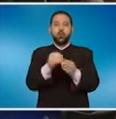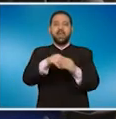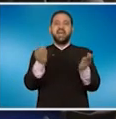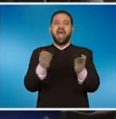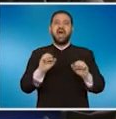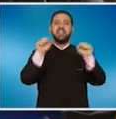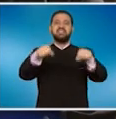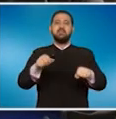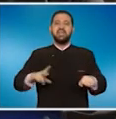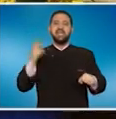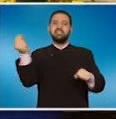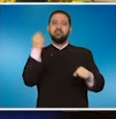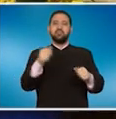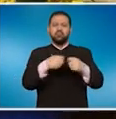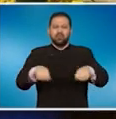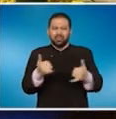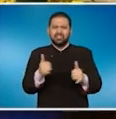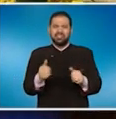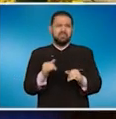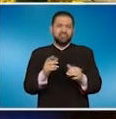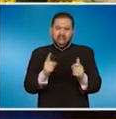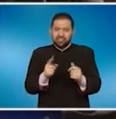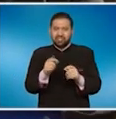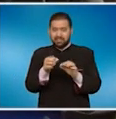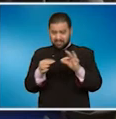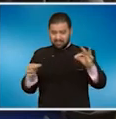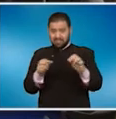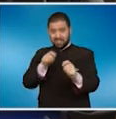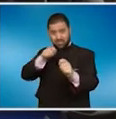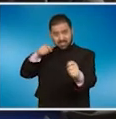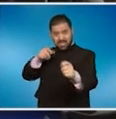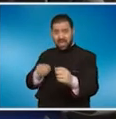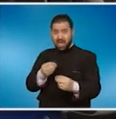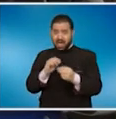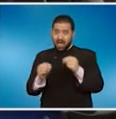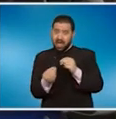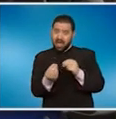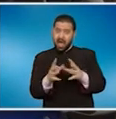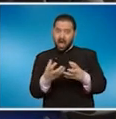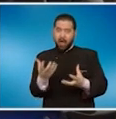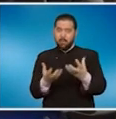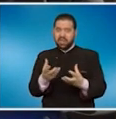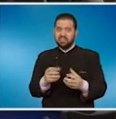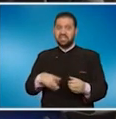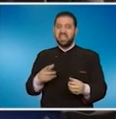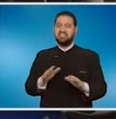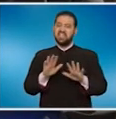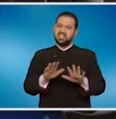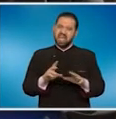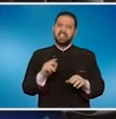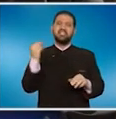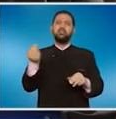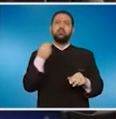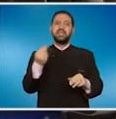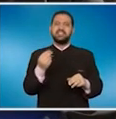este Dumnezeu și în care tot ceea ce se întâmplă, inclusiv aceste săgeți aprinse, sunt îngăduite de Dumnezeu. Și în momentul acela toate se